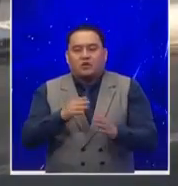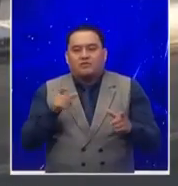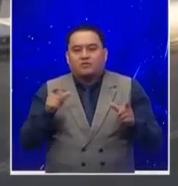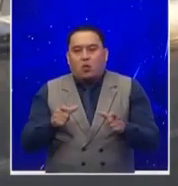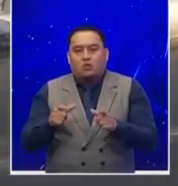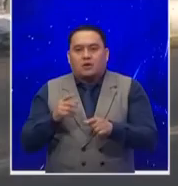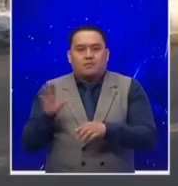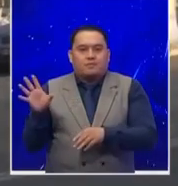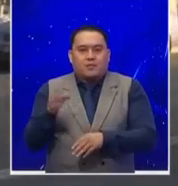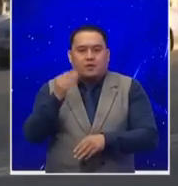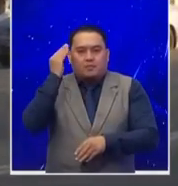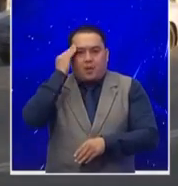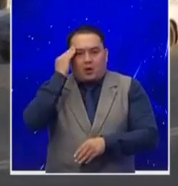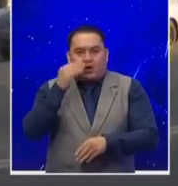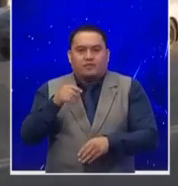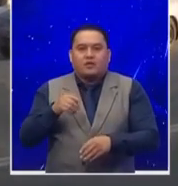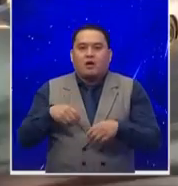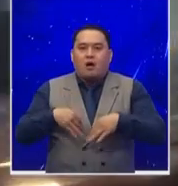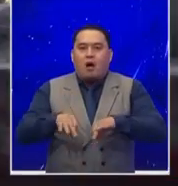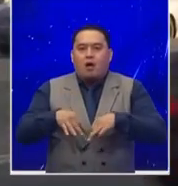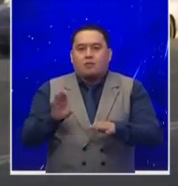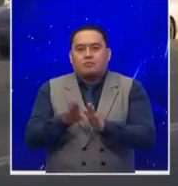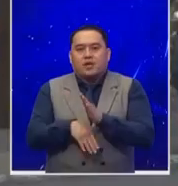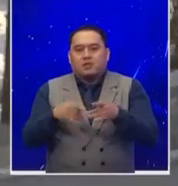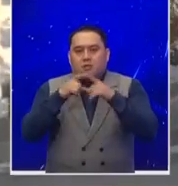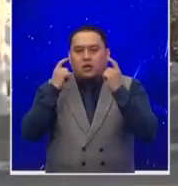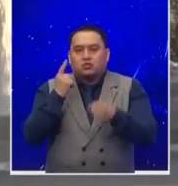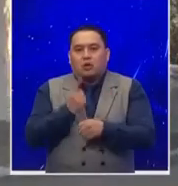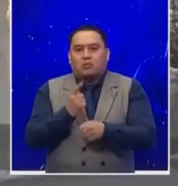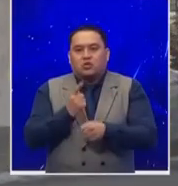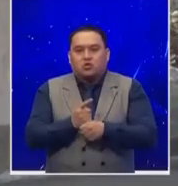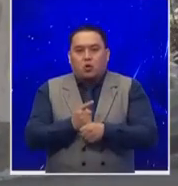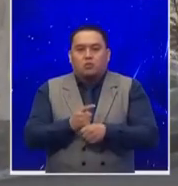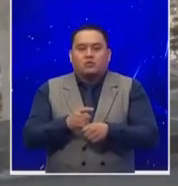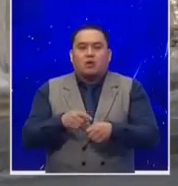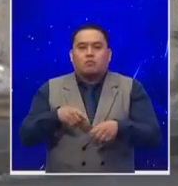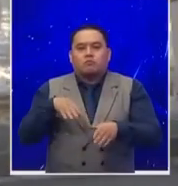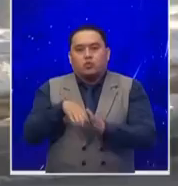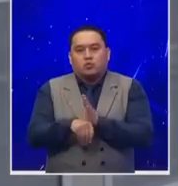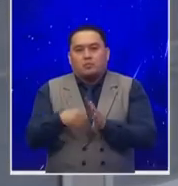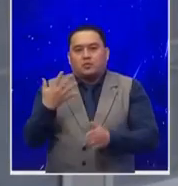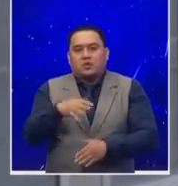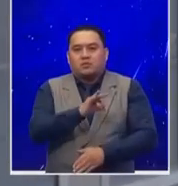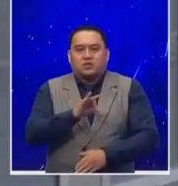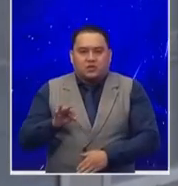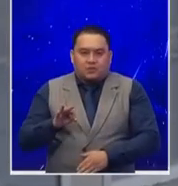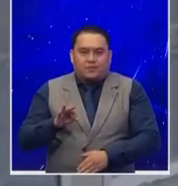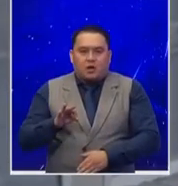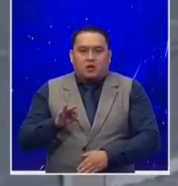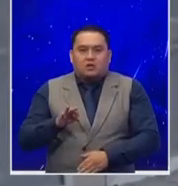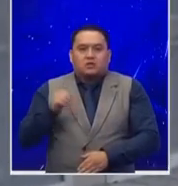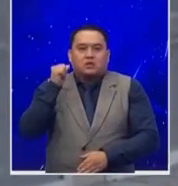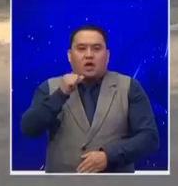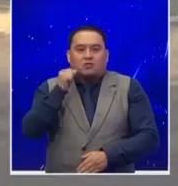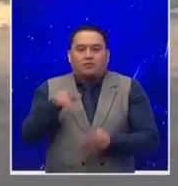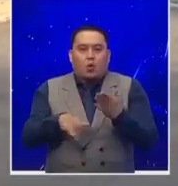все карантинные меры. Вход в автотранспорт без масок запрещен. Заполняемость салона не должна превышать 50%. К слову, завтра